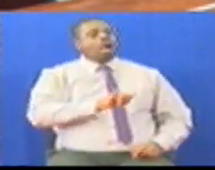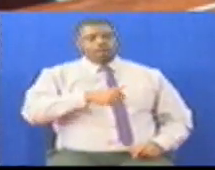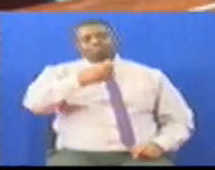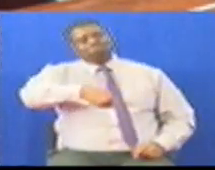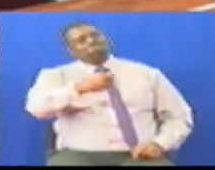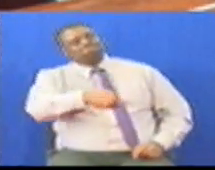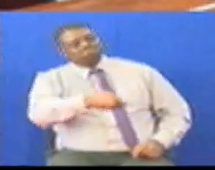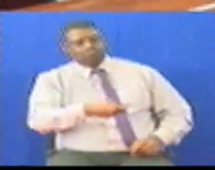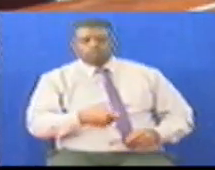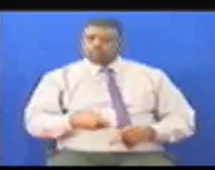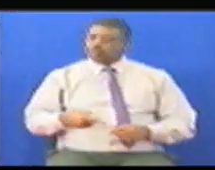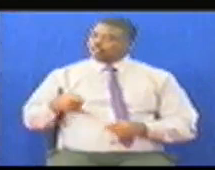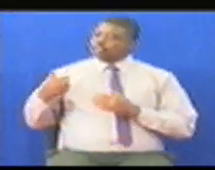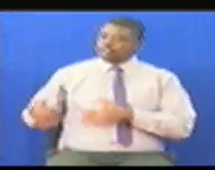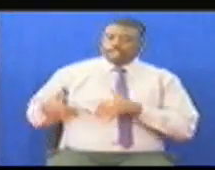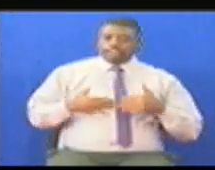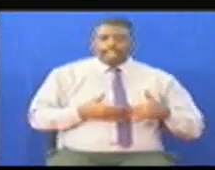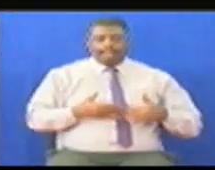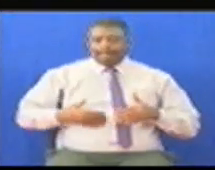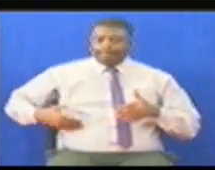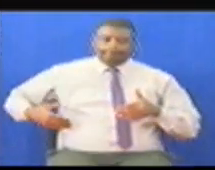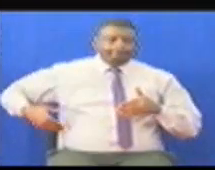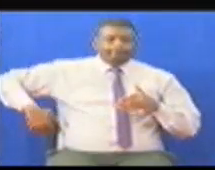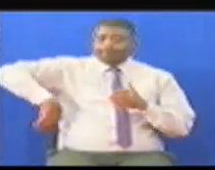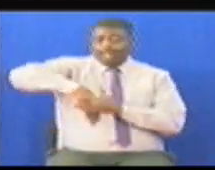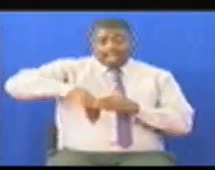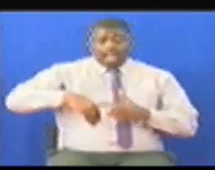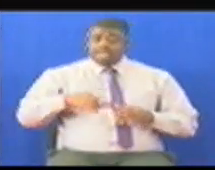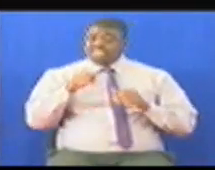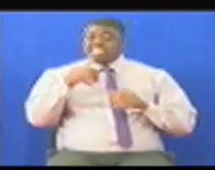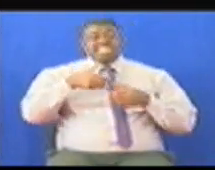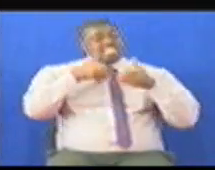Kucheza na Simba ukarudisha magoli mawili ndani ya dakika tatu haijapata kutokea.